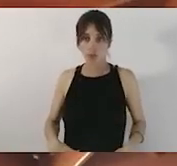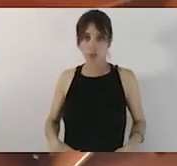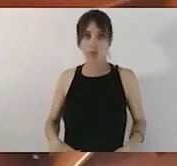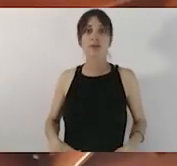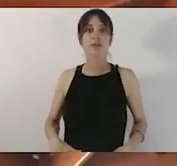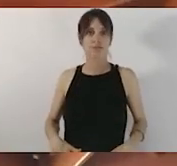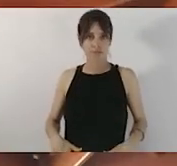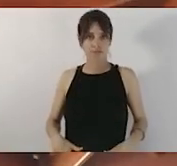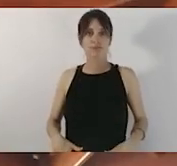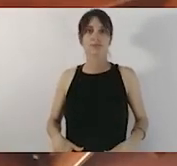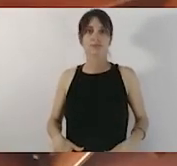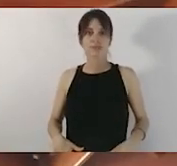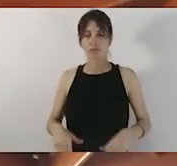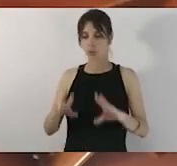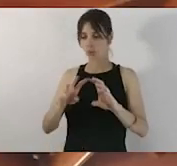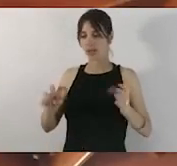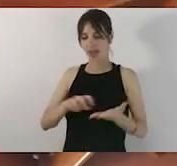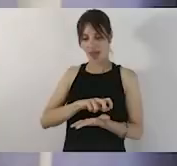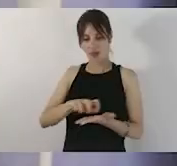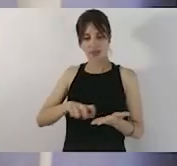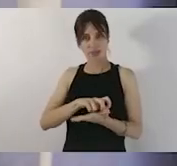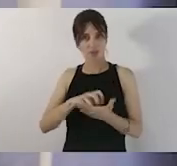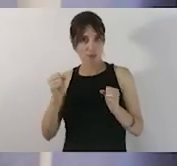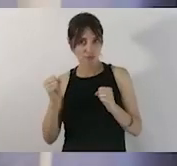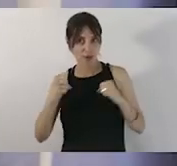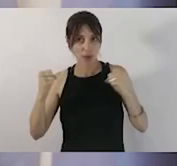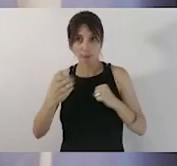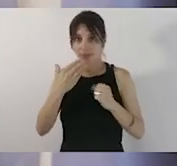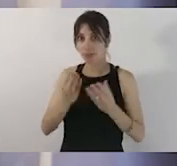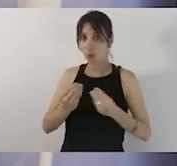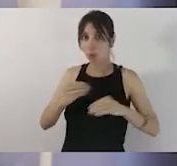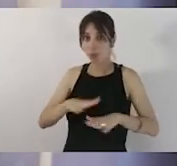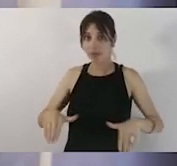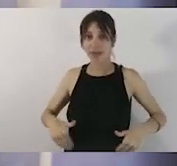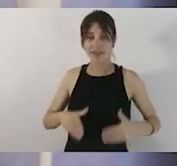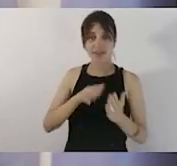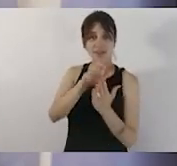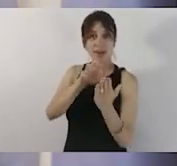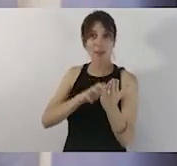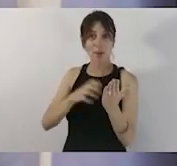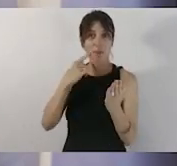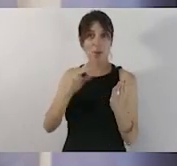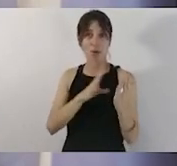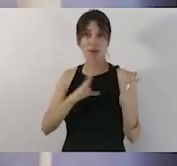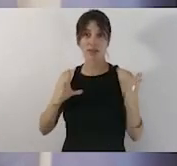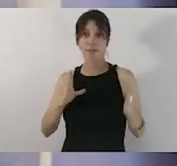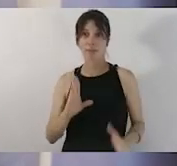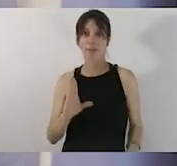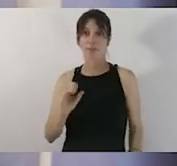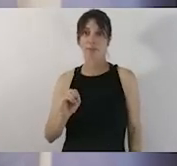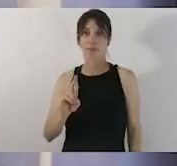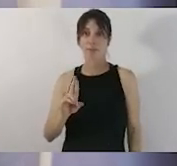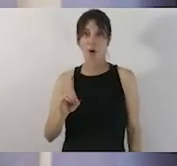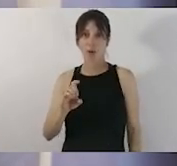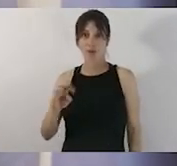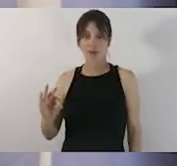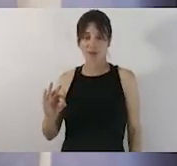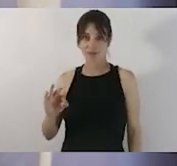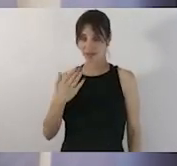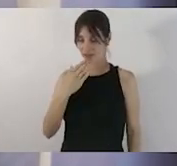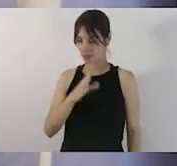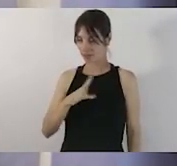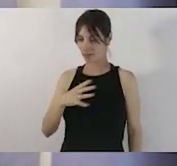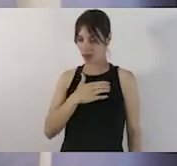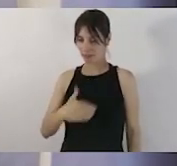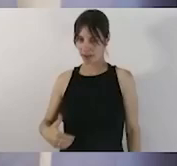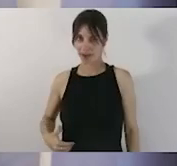Avis favorable du conseil d'arrondissement. Merci beaucoup. Et le dernier rapport, c'est pour Madame Bordet. Merci Madame la Maire. Finalement, c'est une